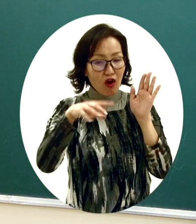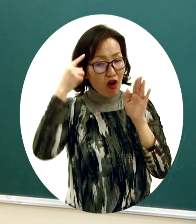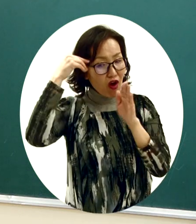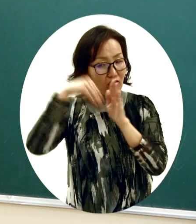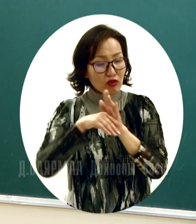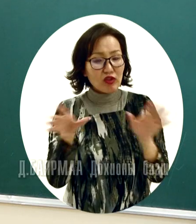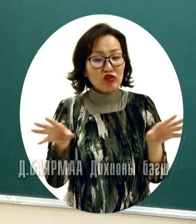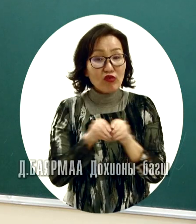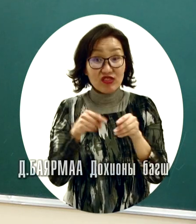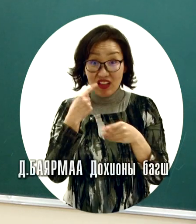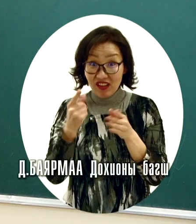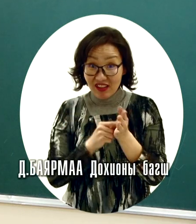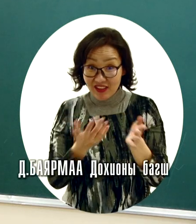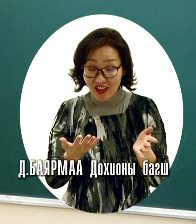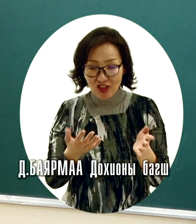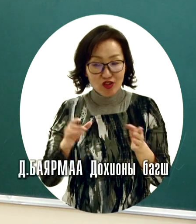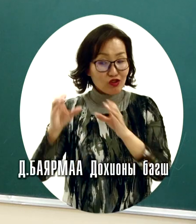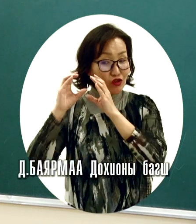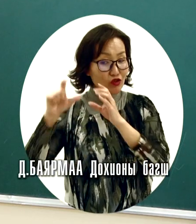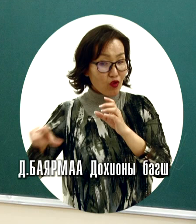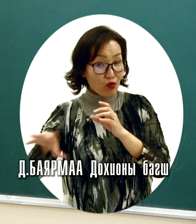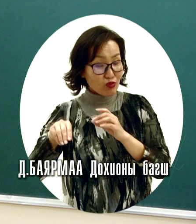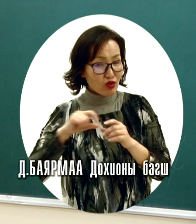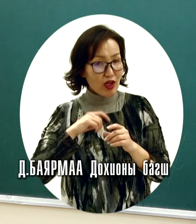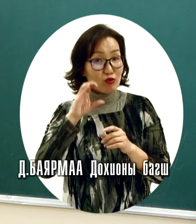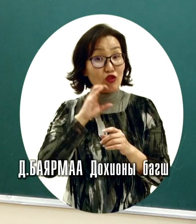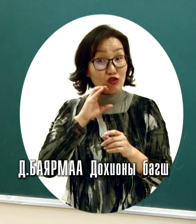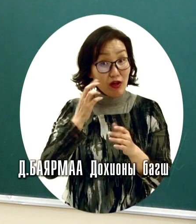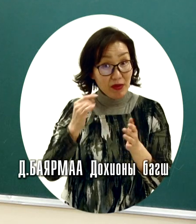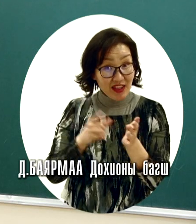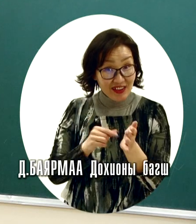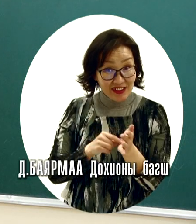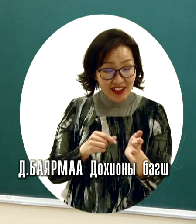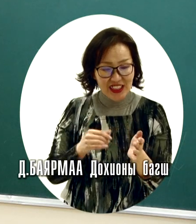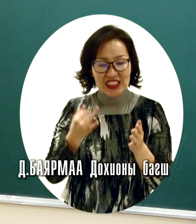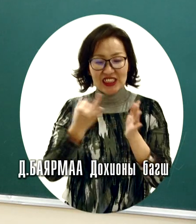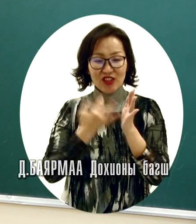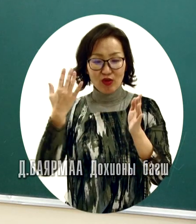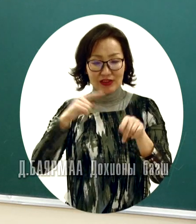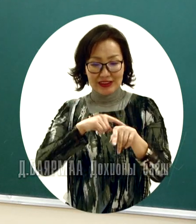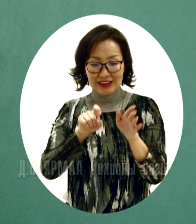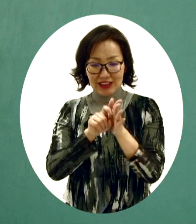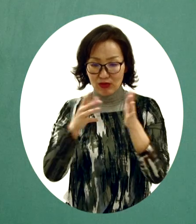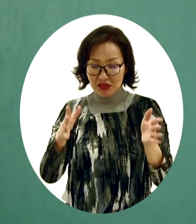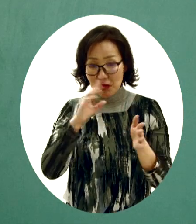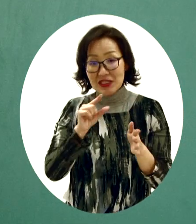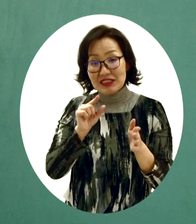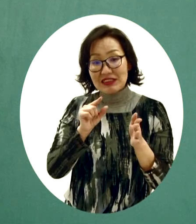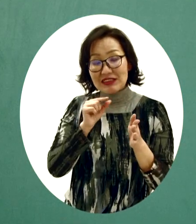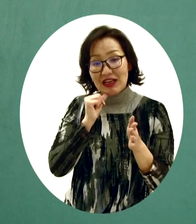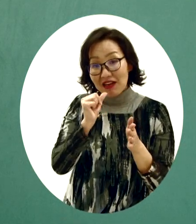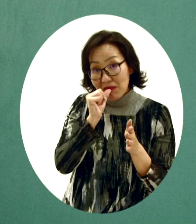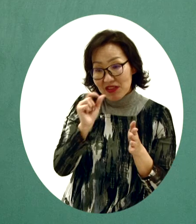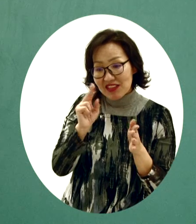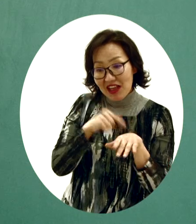байдаг юм байна. Сонсож байгаа хүүхдүүдтэй сонирхолтой байдаг юм байна. Мөн илтгэгчийн хувьд цаг хугацааны хувьд цаг